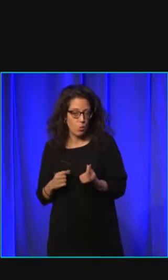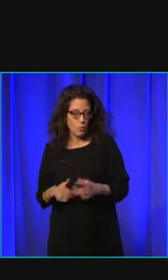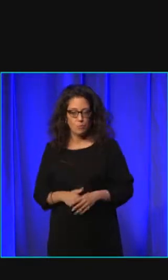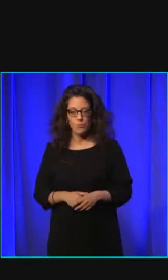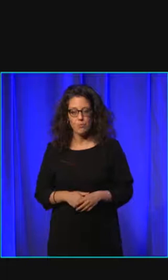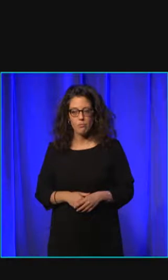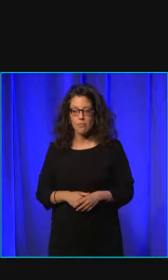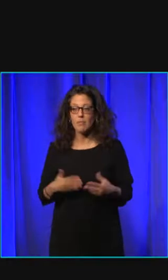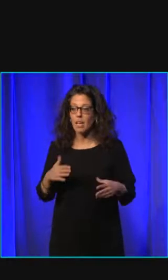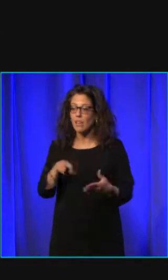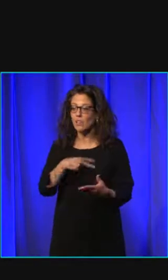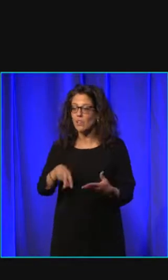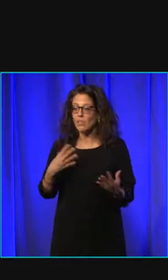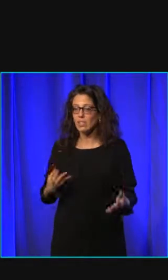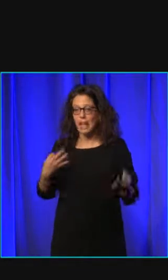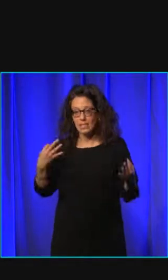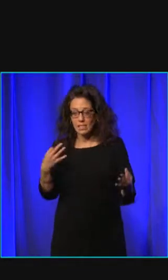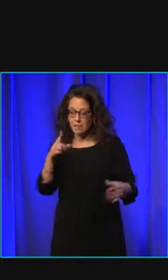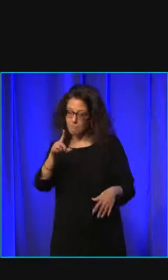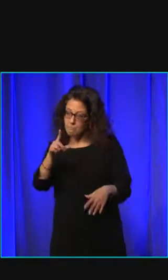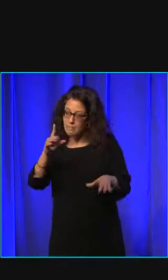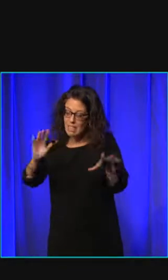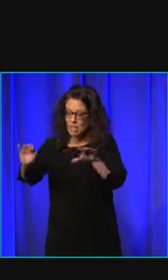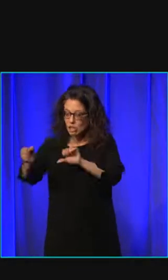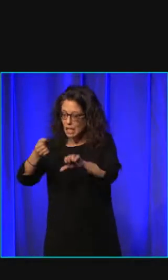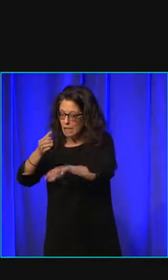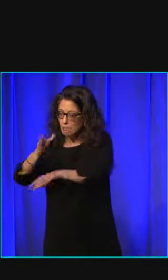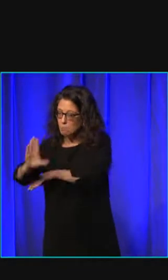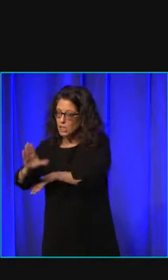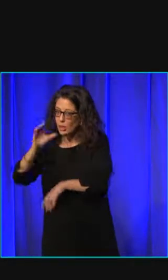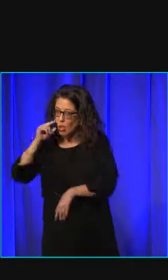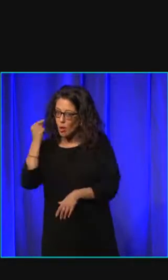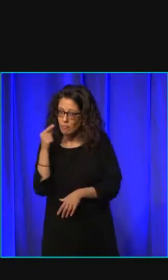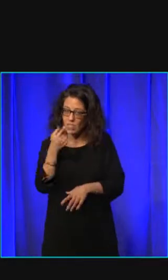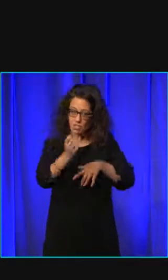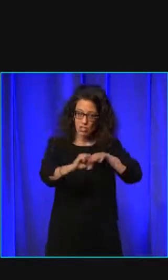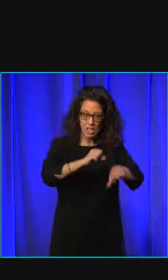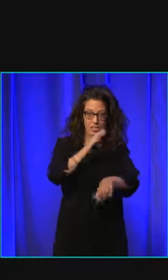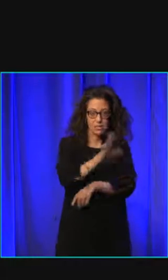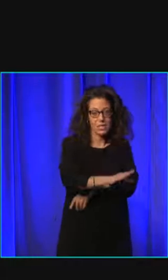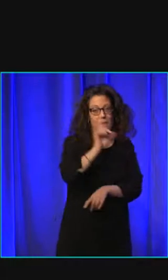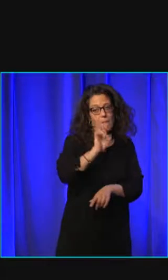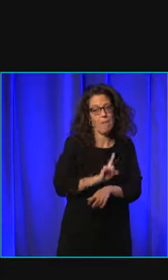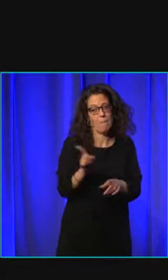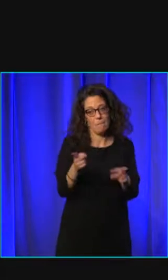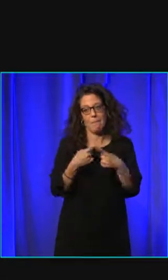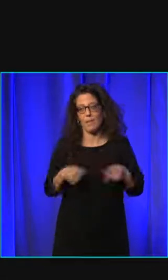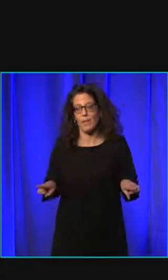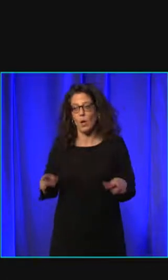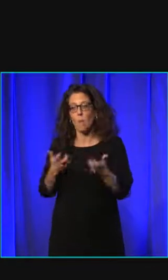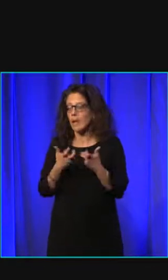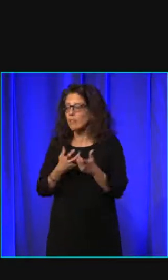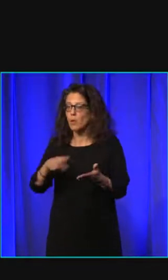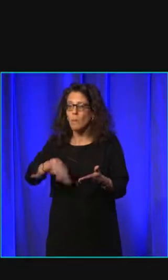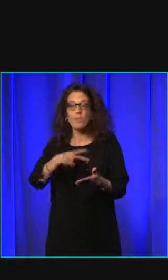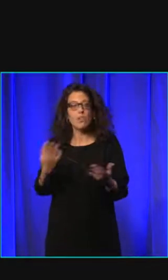danse classique, les gestes qu'exécutent les hommes ne sont pas forcément réalisés par les femmes. Par exemple, en danse